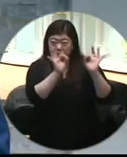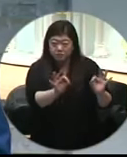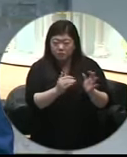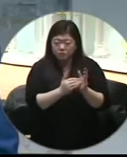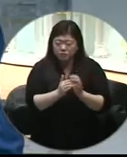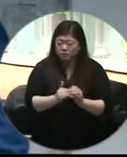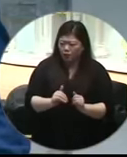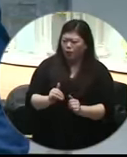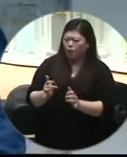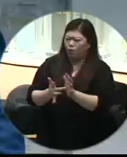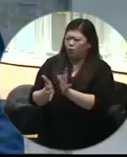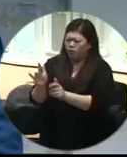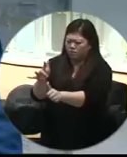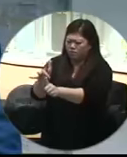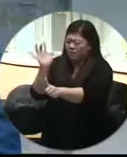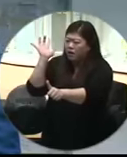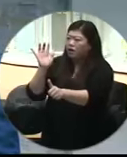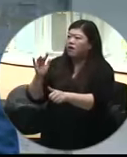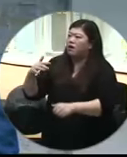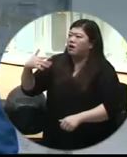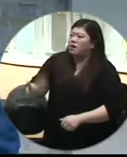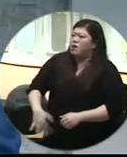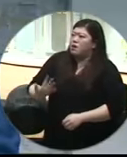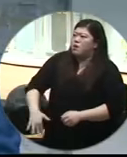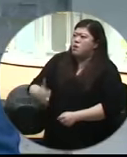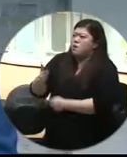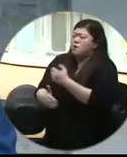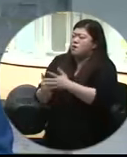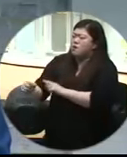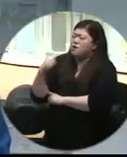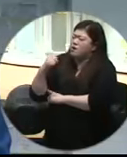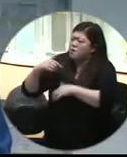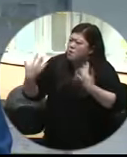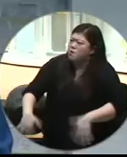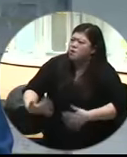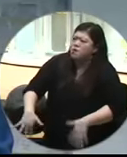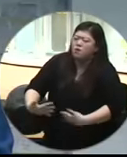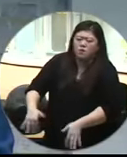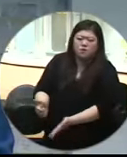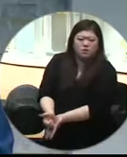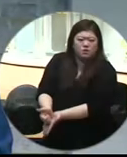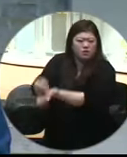다 하나님의 위엄에 놀라니.